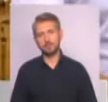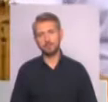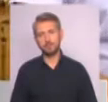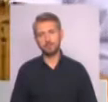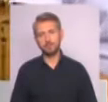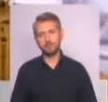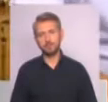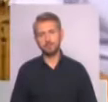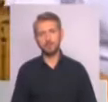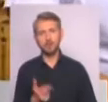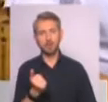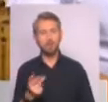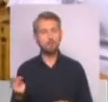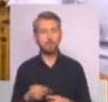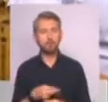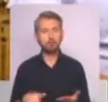Да,